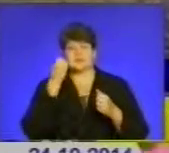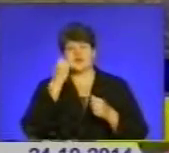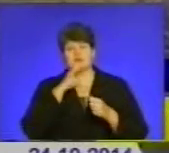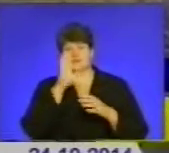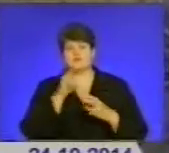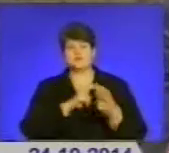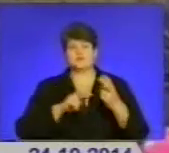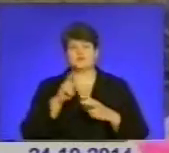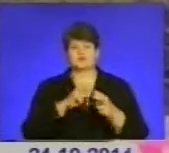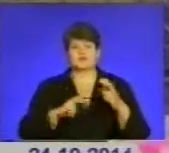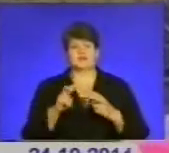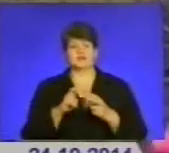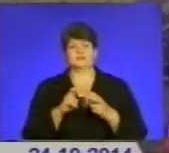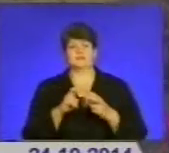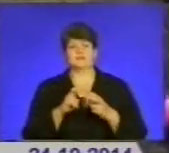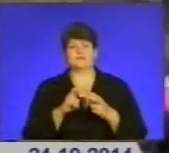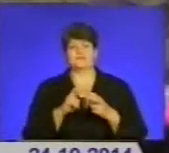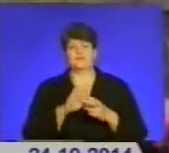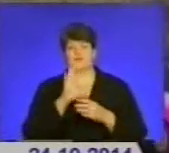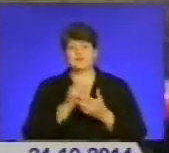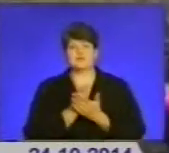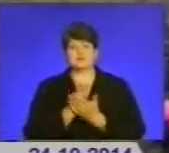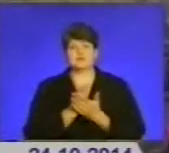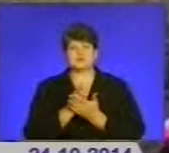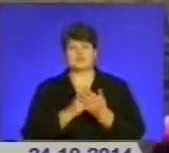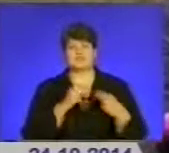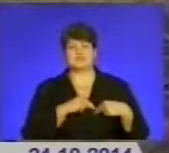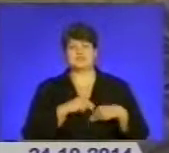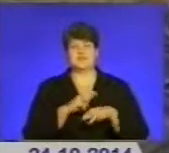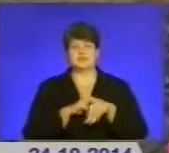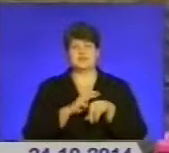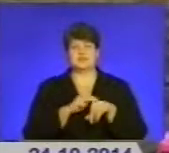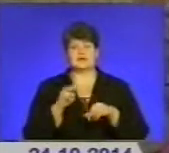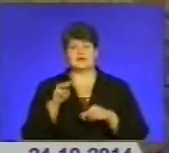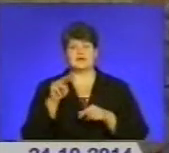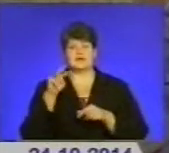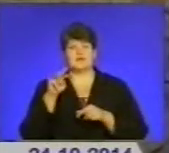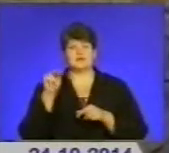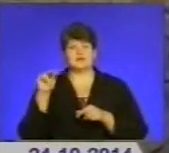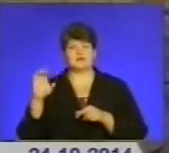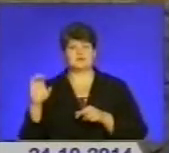що задіяні були. Всі служби, працівники міліції, МЧС,